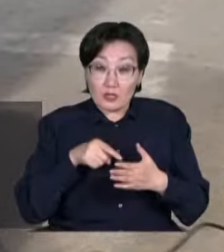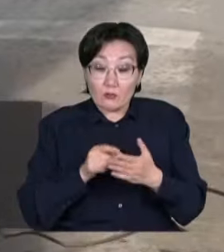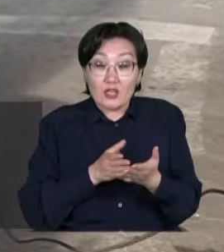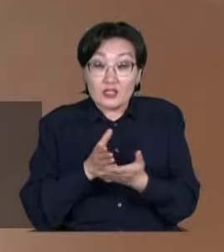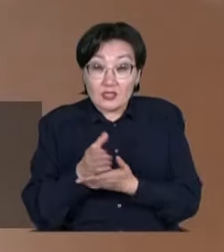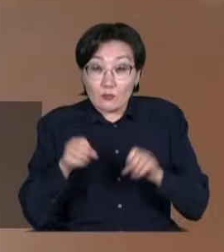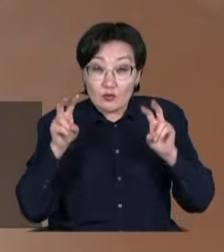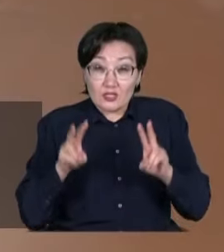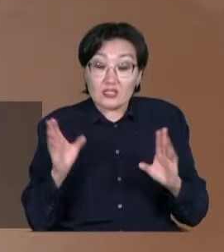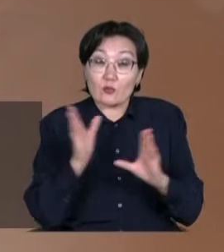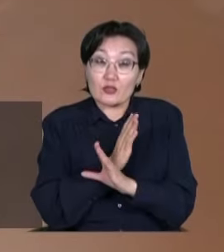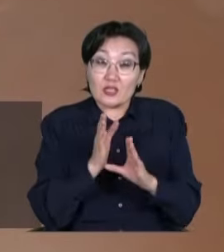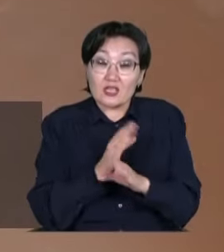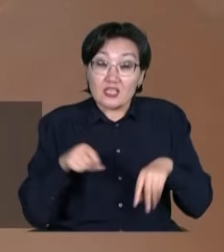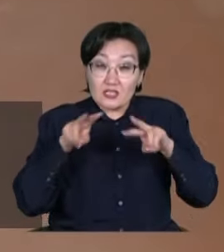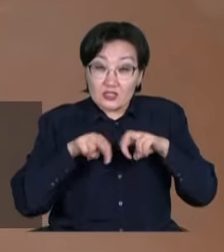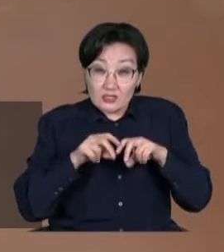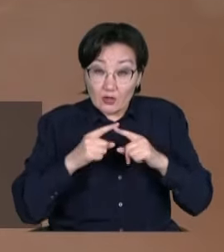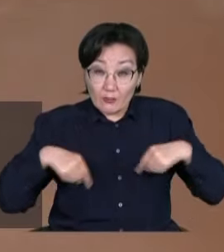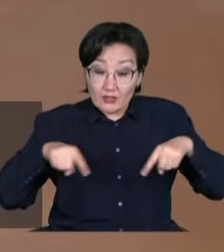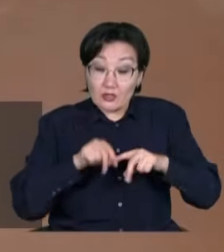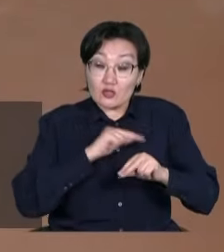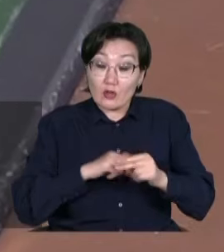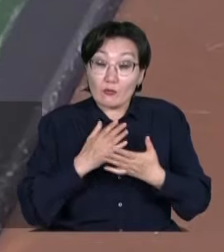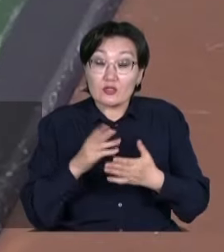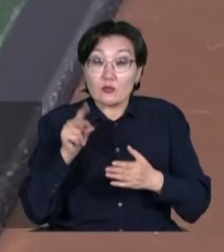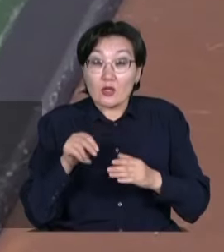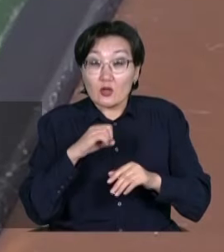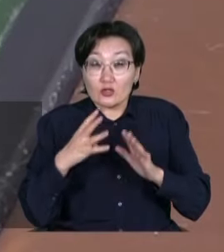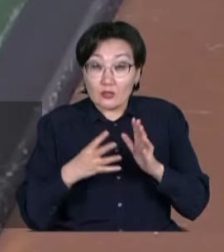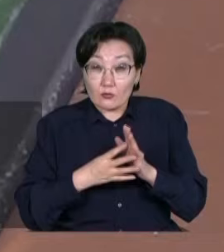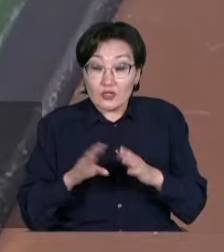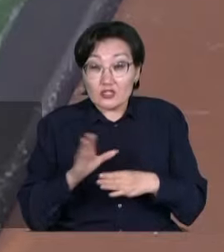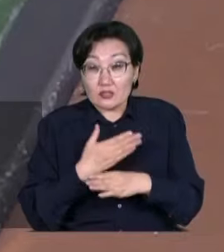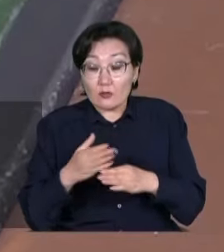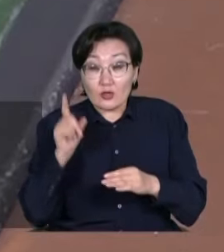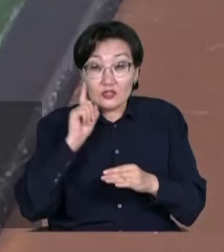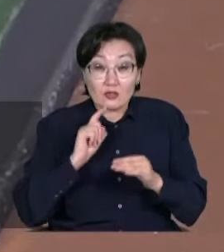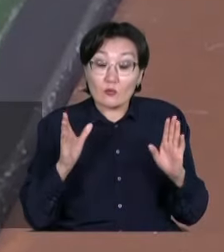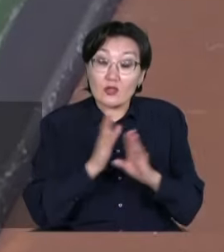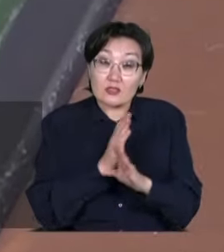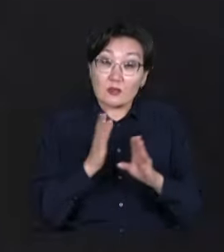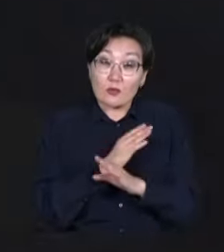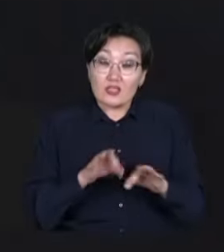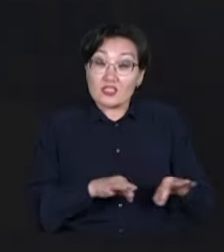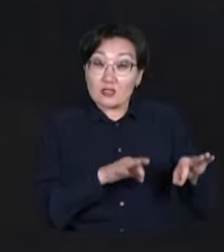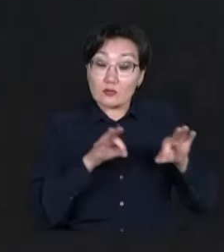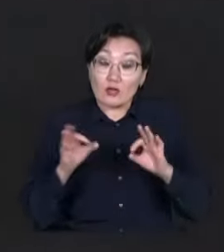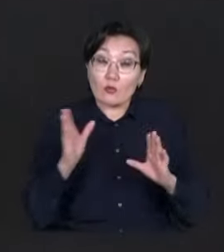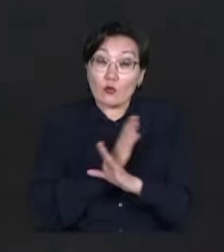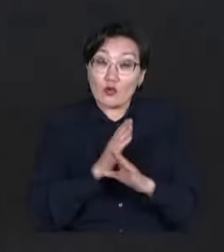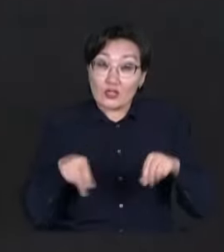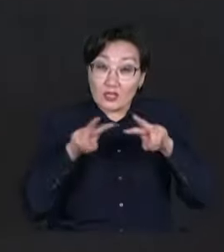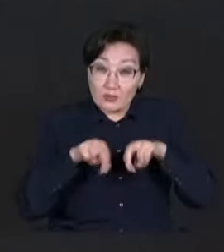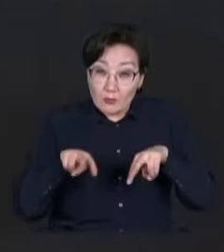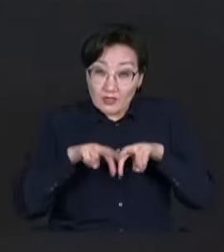кіреберістерінде арнайы экологиялық бекеттер жұмыс істеп тұр. Қазір олардың саны 19. Одан бөлек қолайлы ауа райы кезінде жылжымалы экобекеттер де